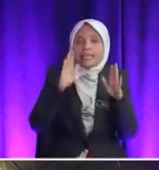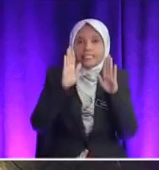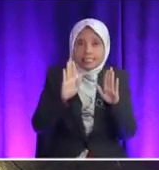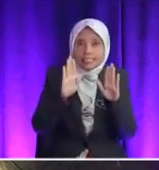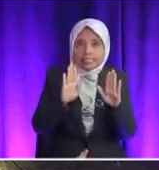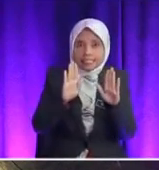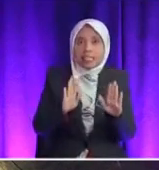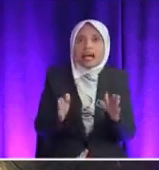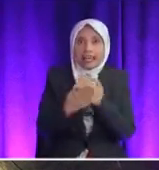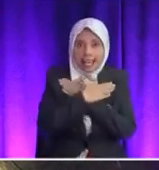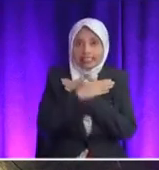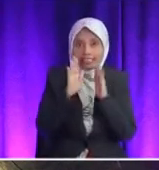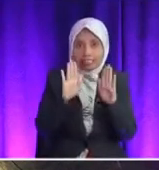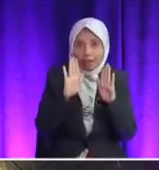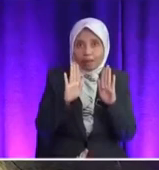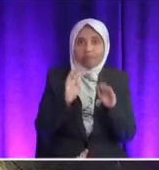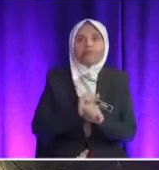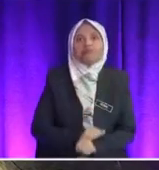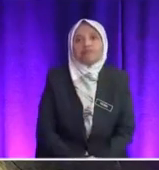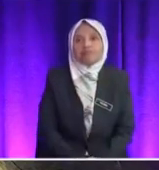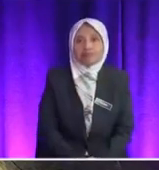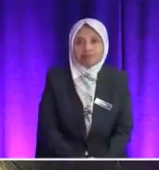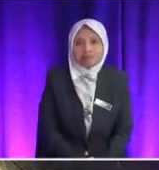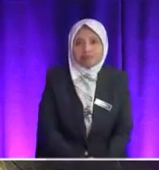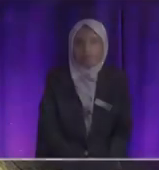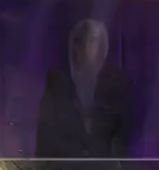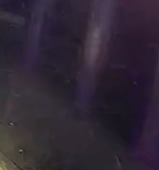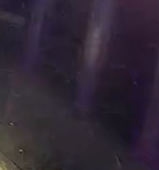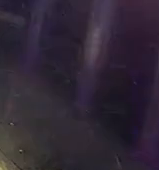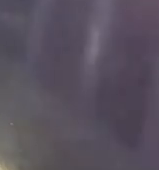Virgo kita kembali selepas ini ini dibikin kyb